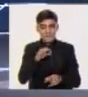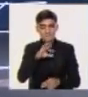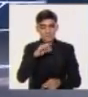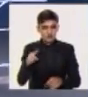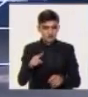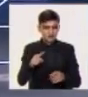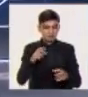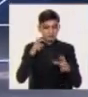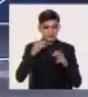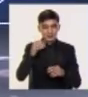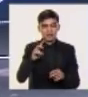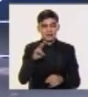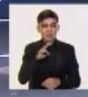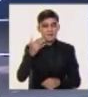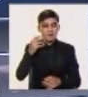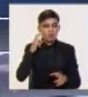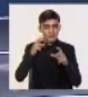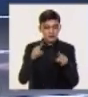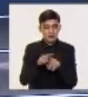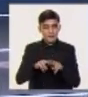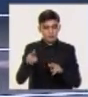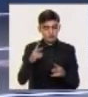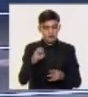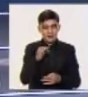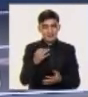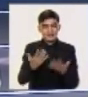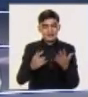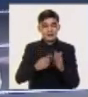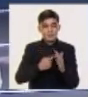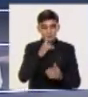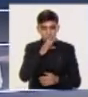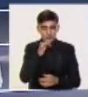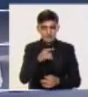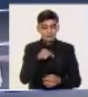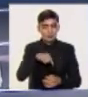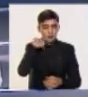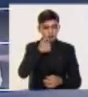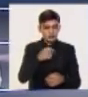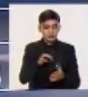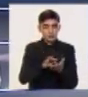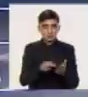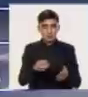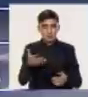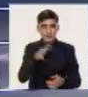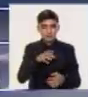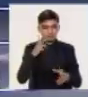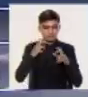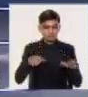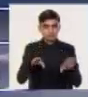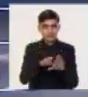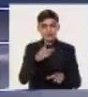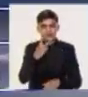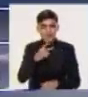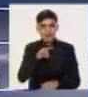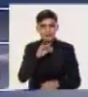как, например, Назарбаев университет. Из-за невыполнения ряда требований в этом году закрыли сразу 5 вузов, 2 лишили